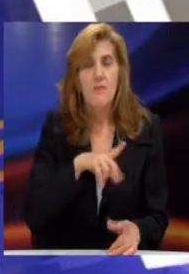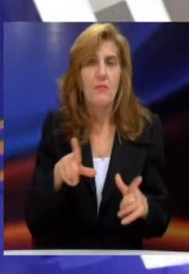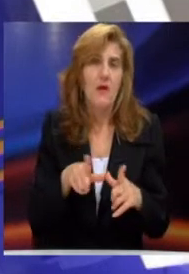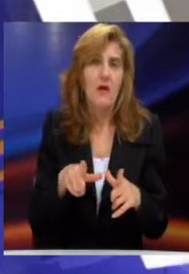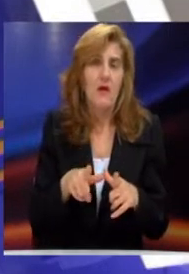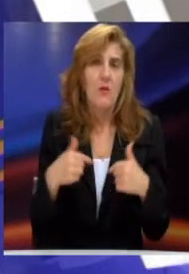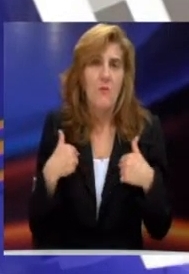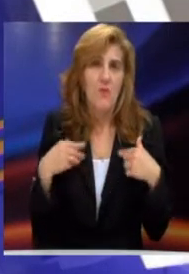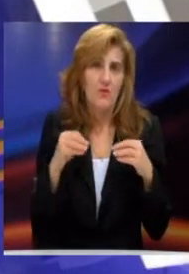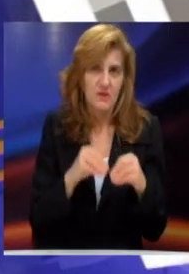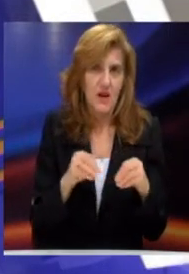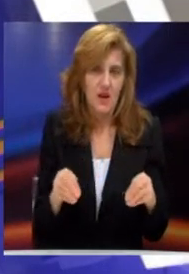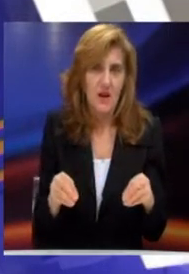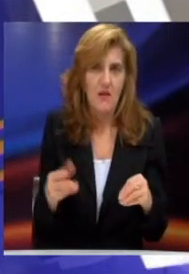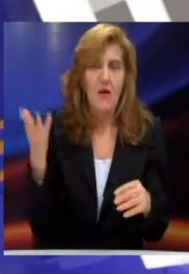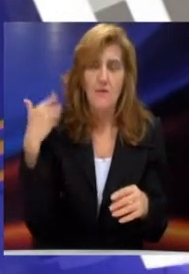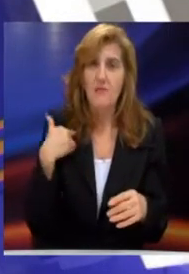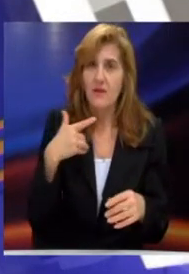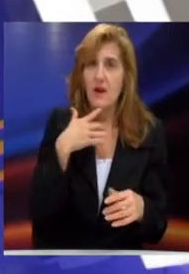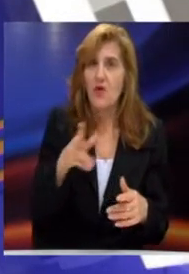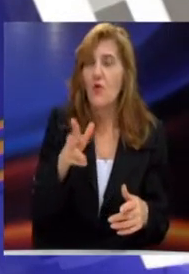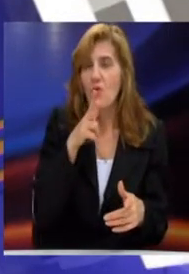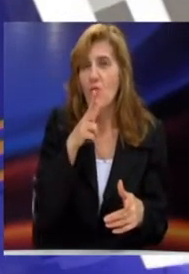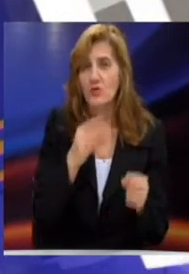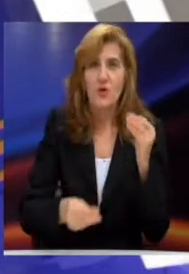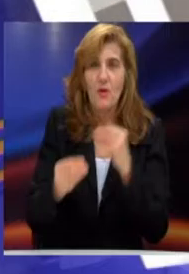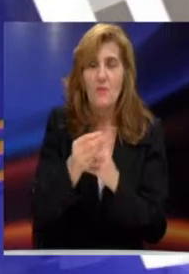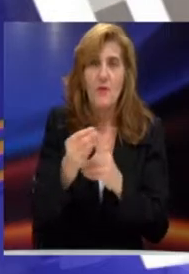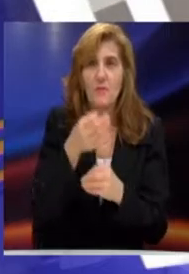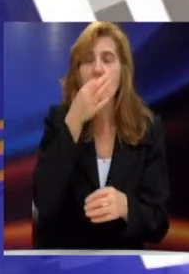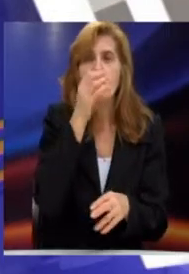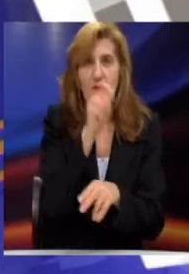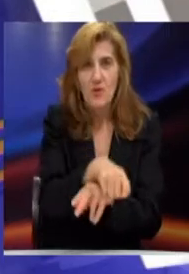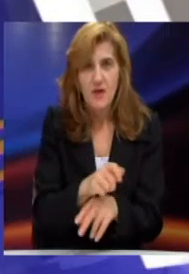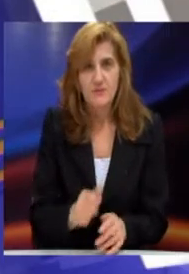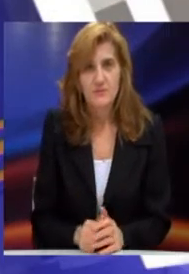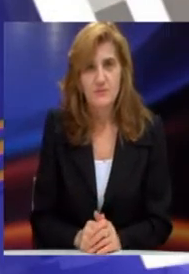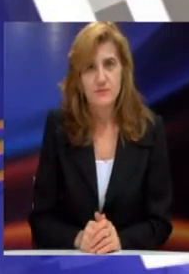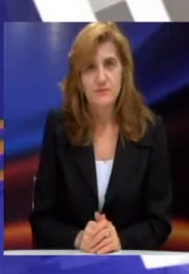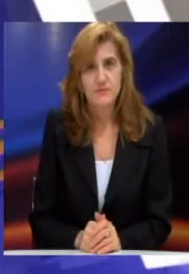trener Sreta. A pre par godina sam rekao da hoću da imam medalja kao on i da budem bolji od njega.